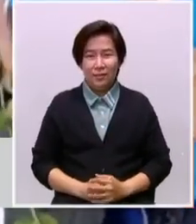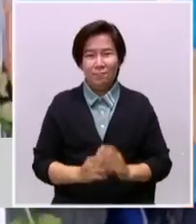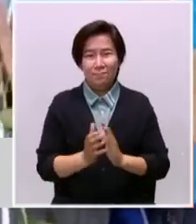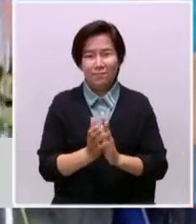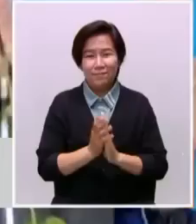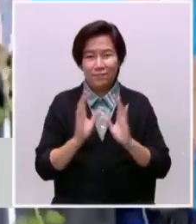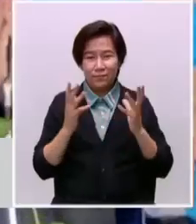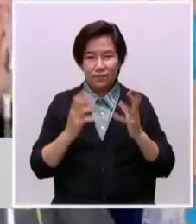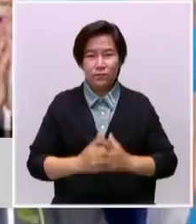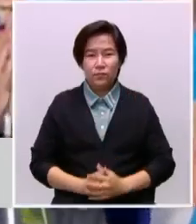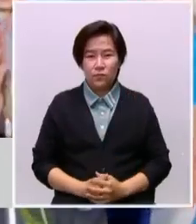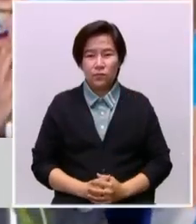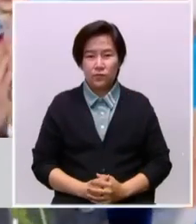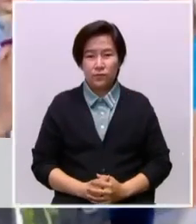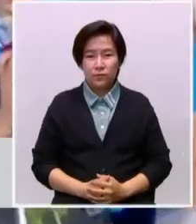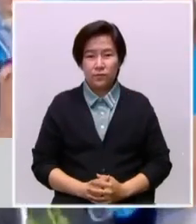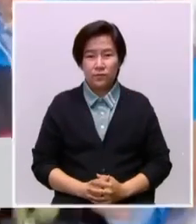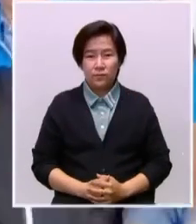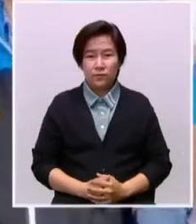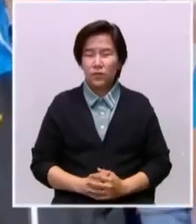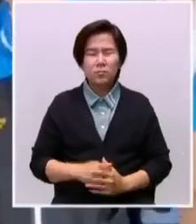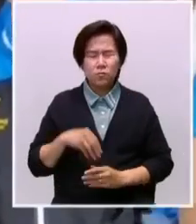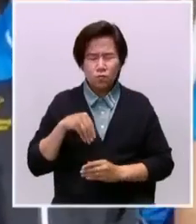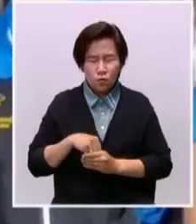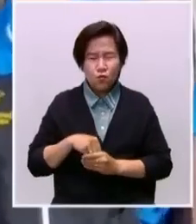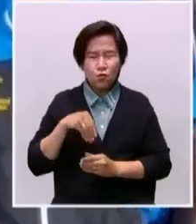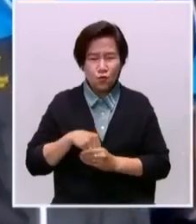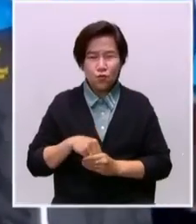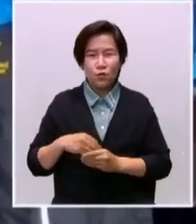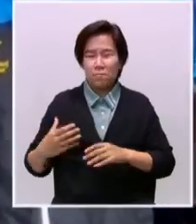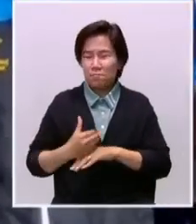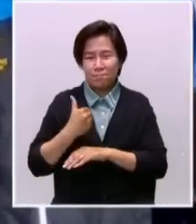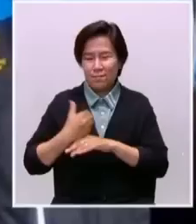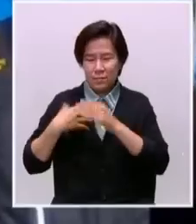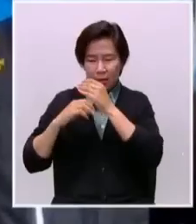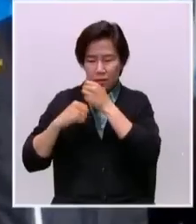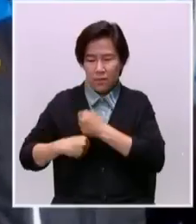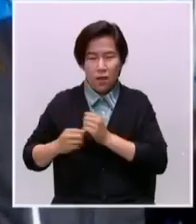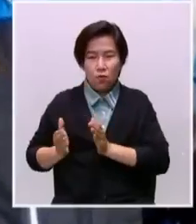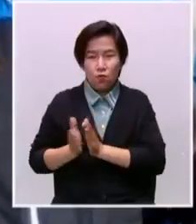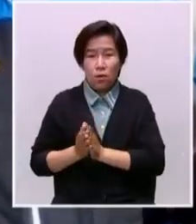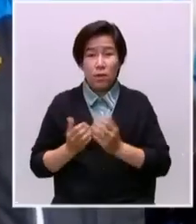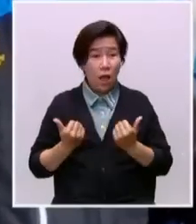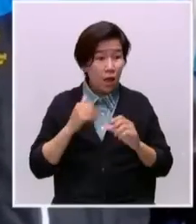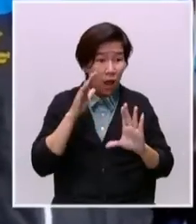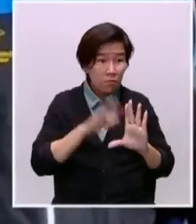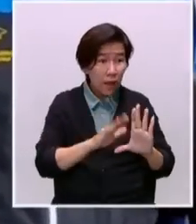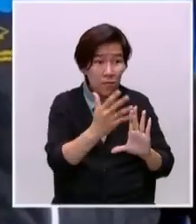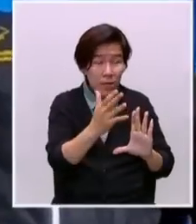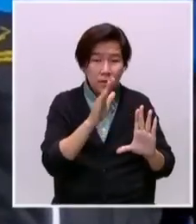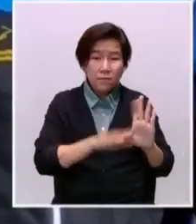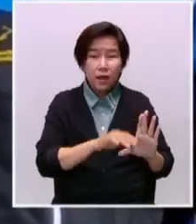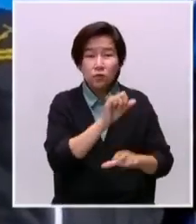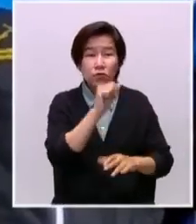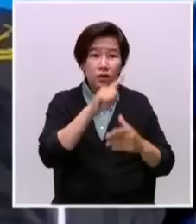ฟ้าเพราะฉะนั้นผมไม่ไปไหนนะครับแม้ว่าปัจจุบันไม่ได้ลงสมัครรับเลือกตั้ง